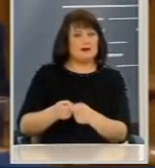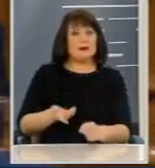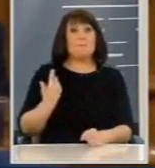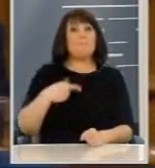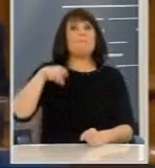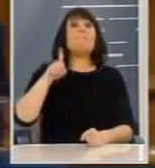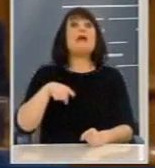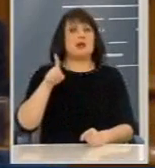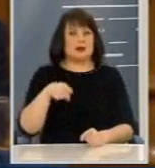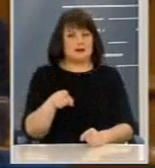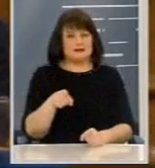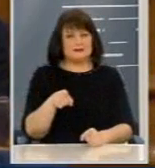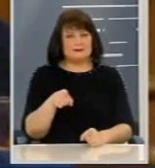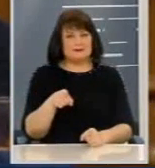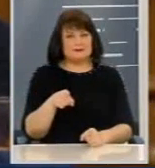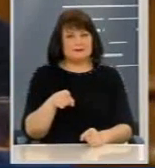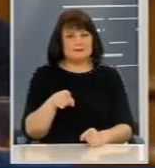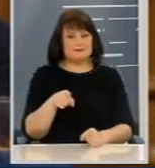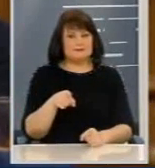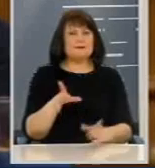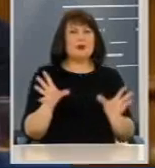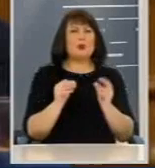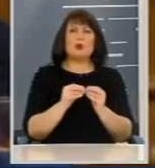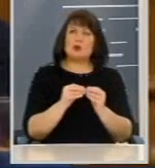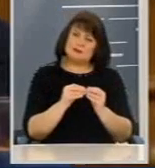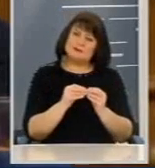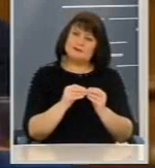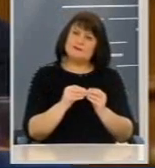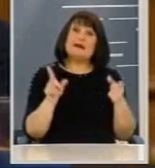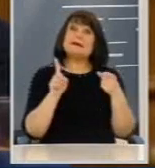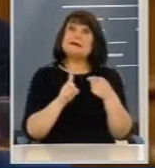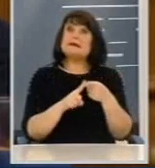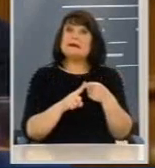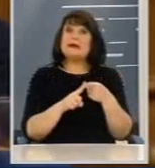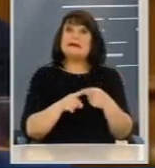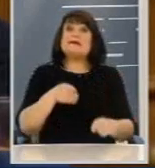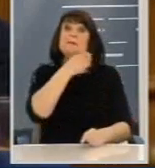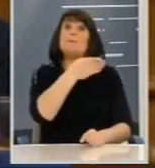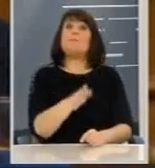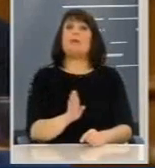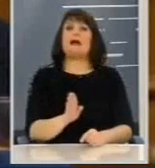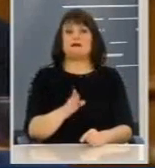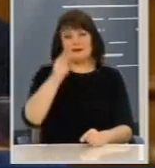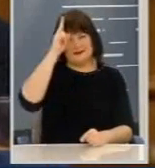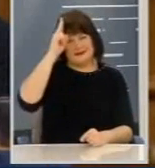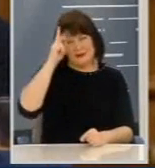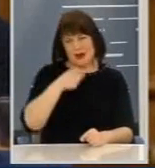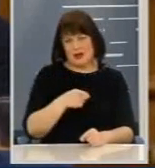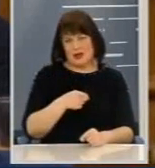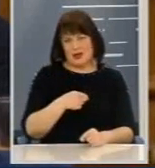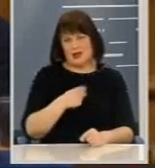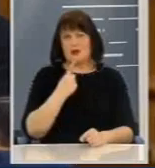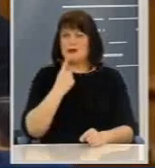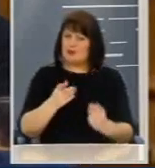προηγούμενες μέρες σε σχέση με την συνάντησή σας, την παρουσία σας στο Βερολίνο, θα το